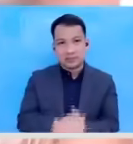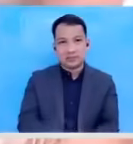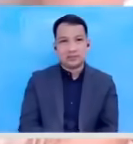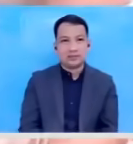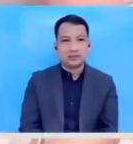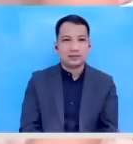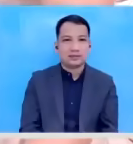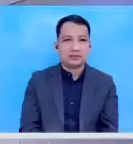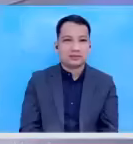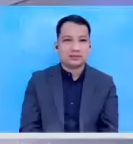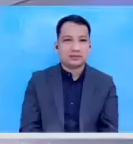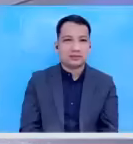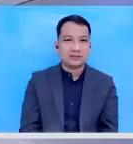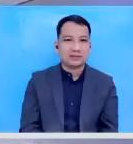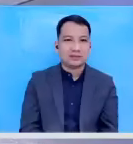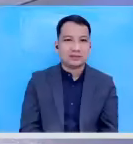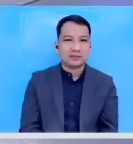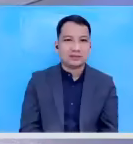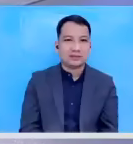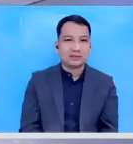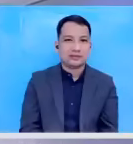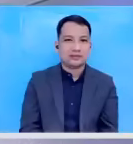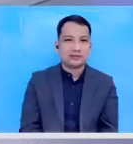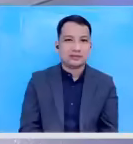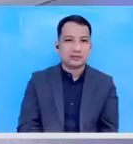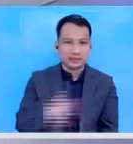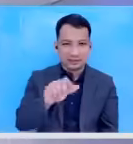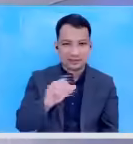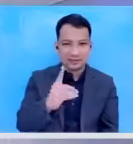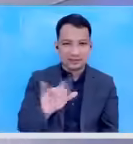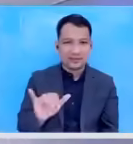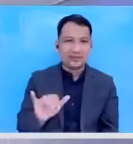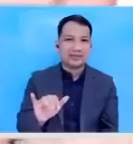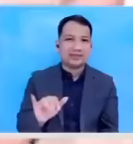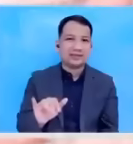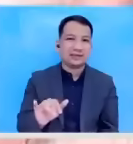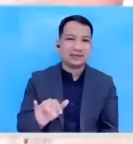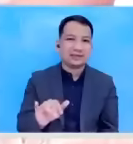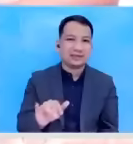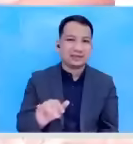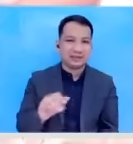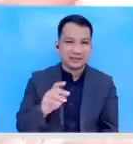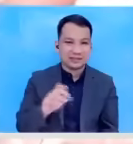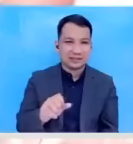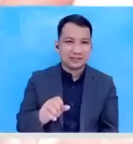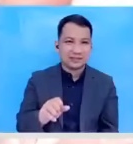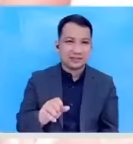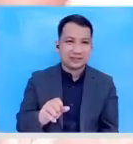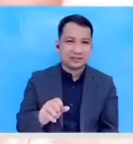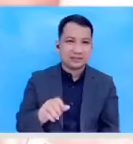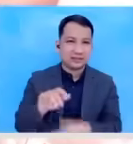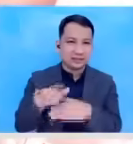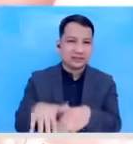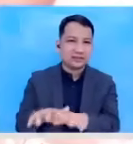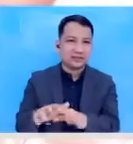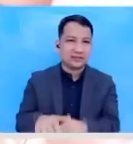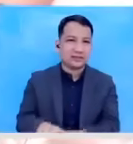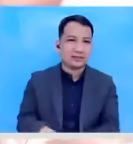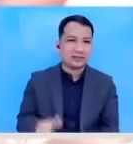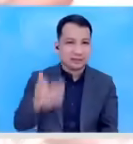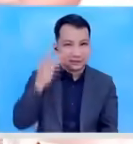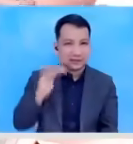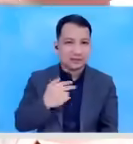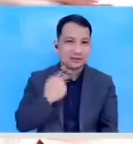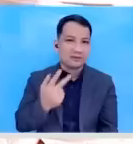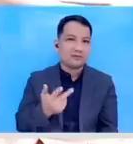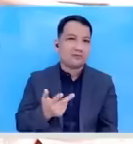mo talaga yung I believe? Hindi. Sorry, hindi. Galing ba talaga yung parang malumanay lang. Pero ang galing kumanta niyo. May